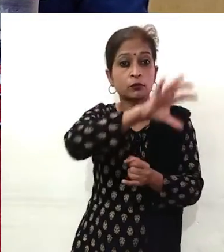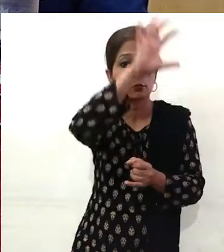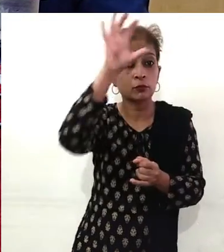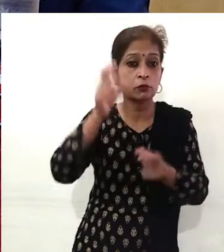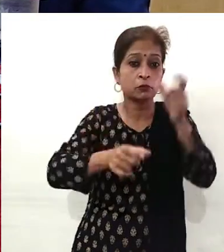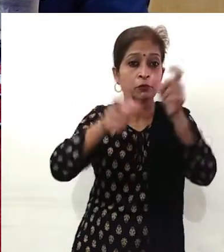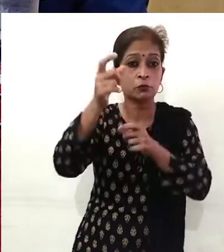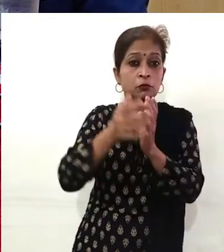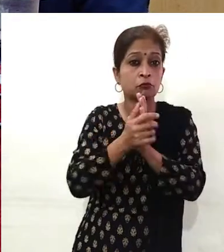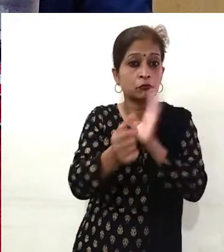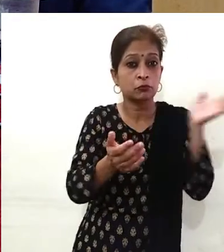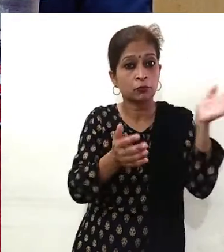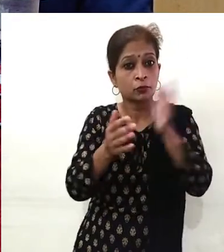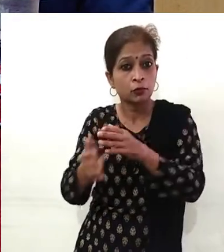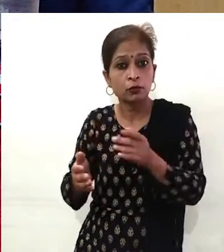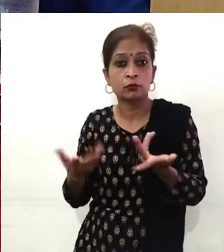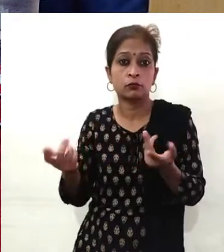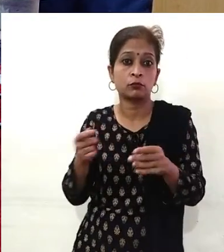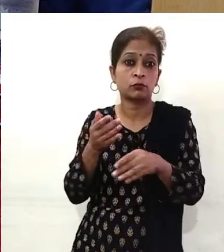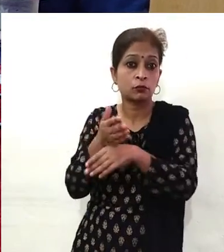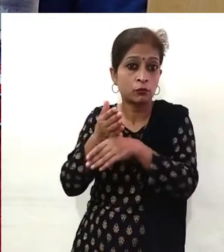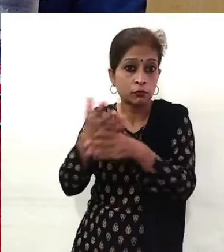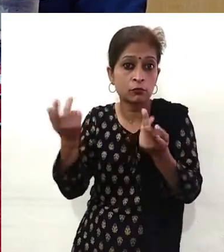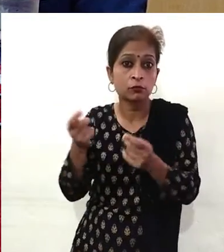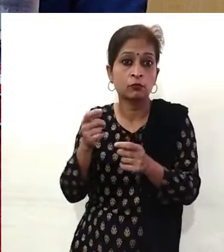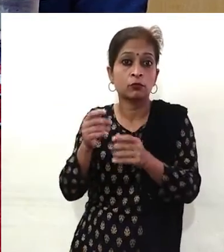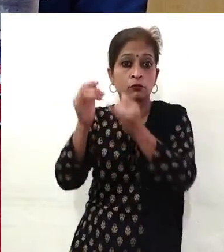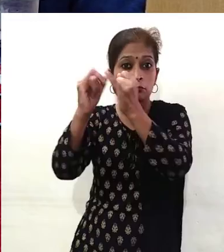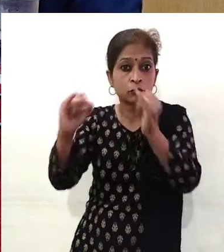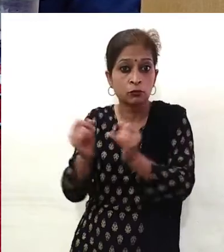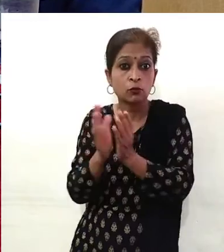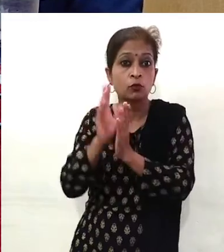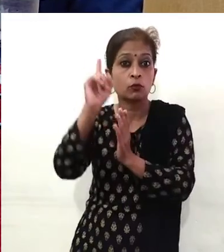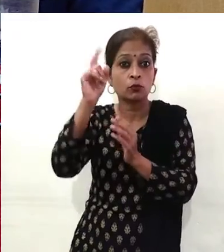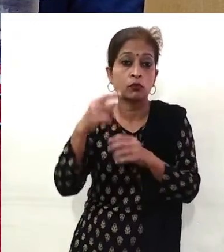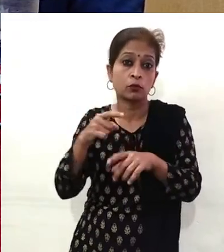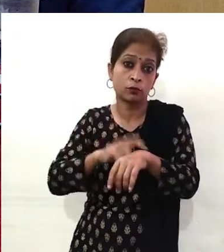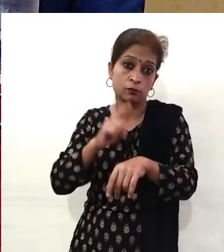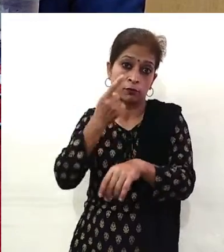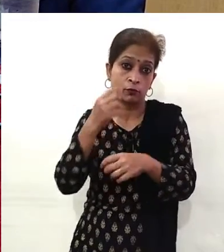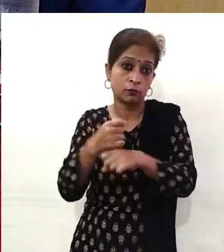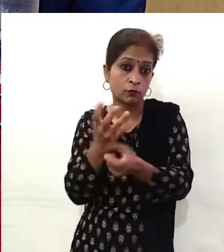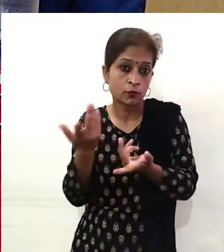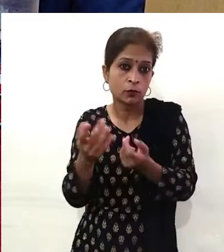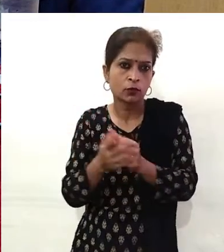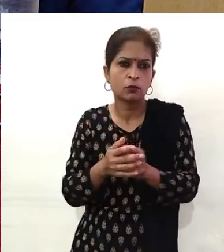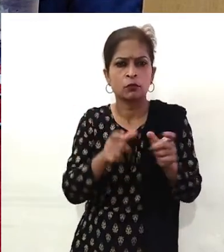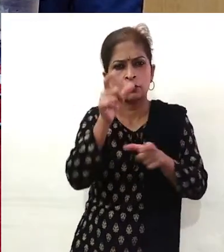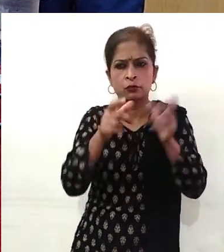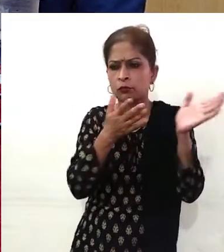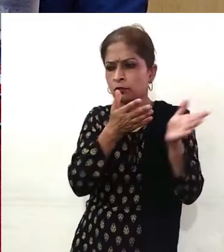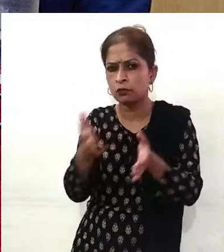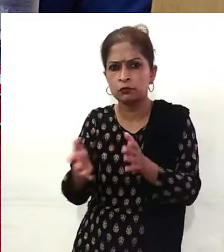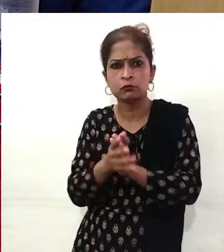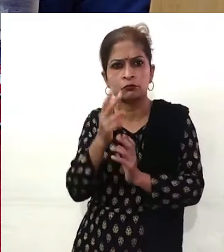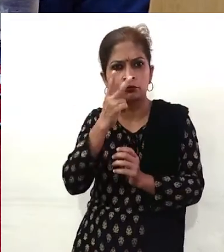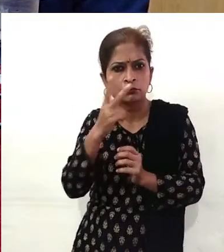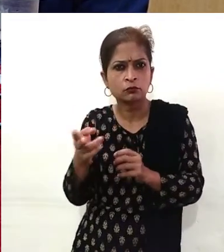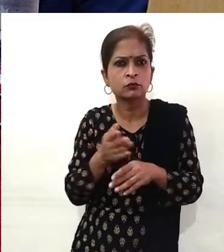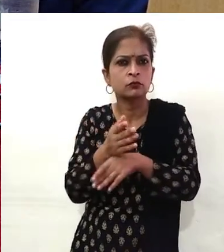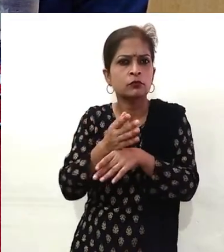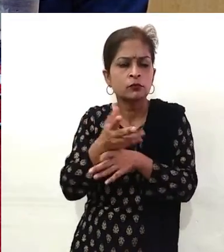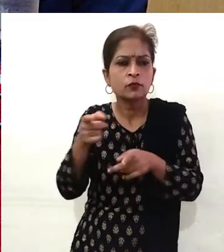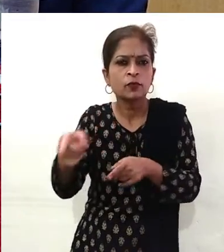लकड़ी थी, लकड़ी की मूर्ति पहली बार बन रही है। तो काष्ठकार आए, उन्होंने कोशिश की, लेकिन किसी को यह समझ नहीं आ रहा था कि